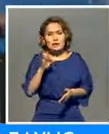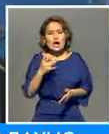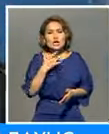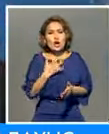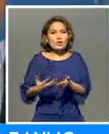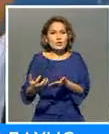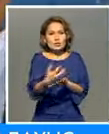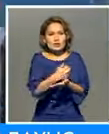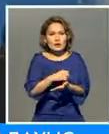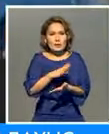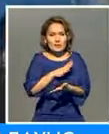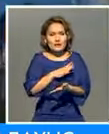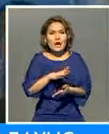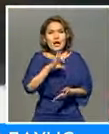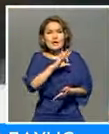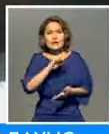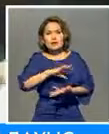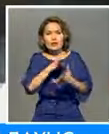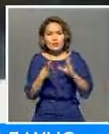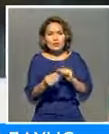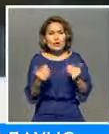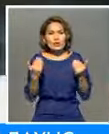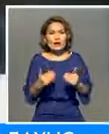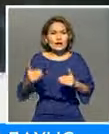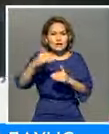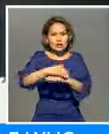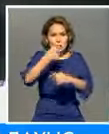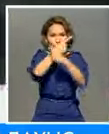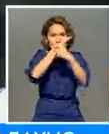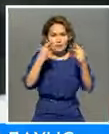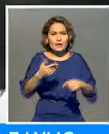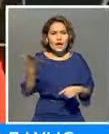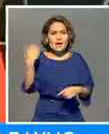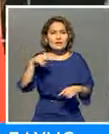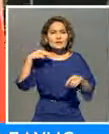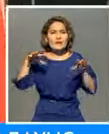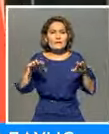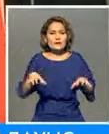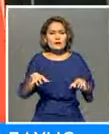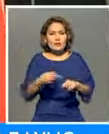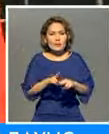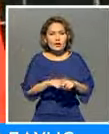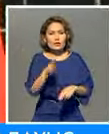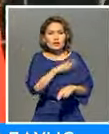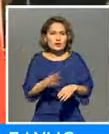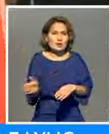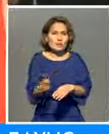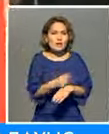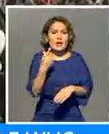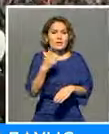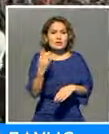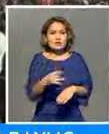Марзуки жеңілгенін мойындамай отыр. Ресми қорытынды бүгін кешке жарияланады. Бұл экс-президент Бен Али биліктен алысатылғаны кейін алғаш өтіп